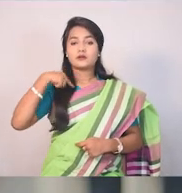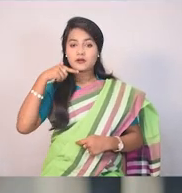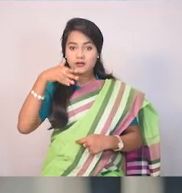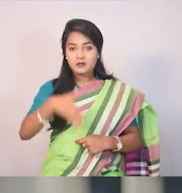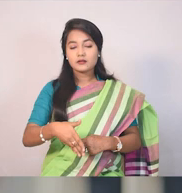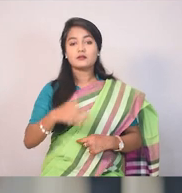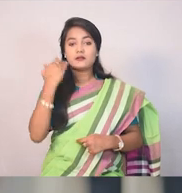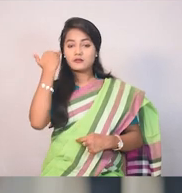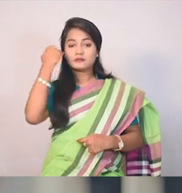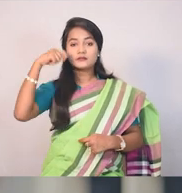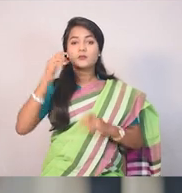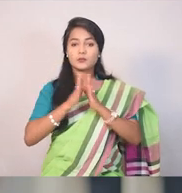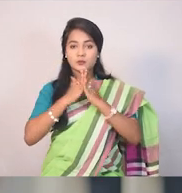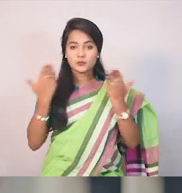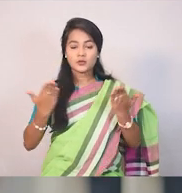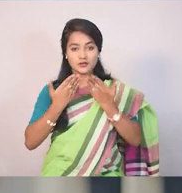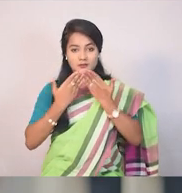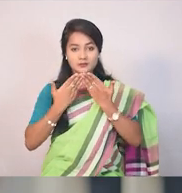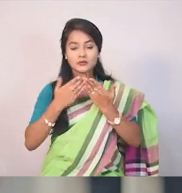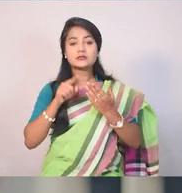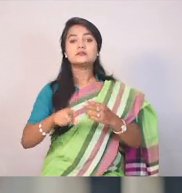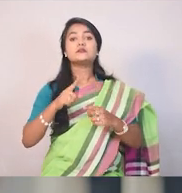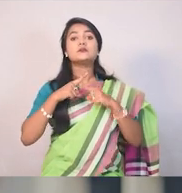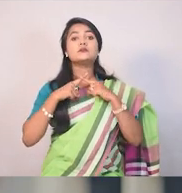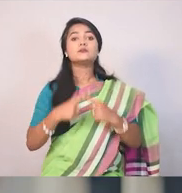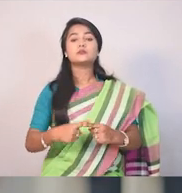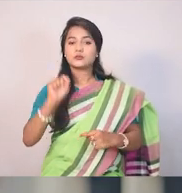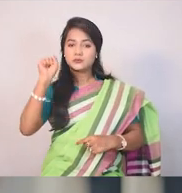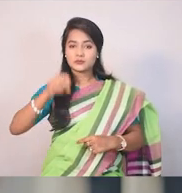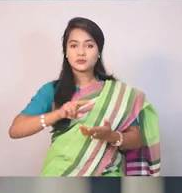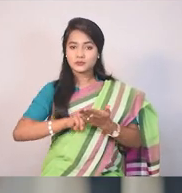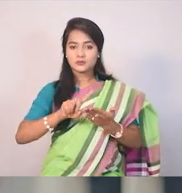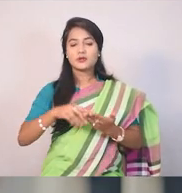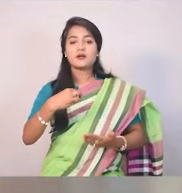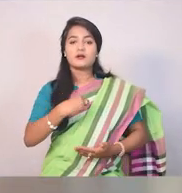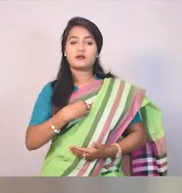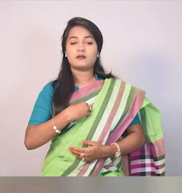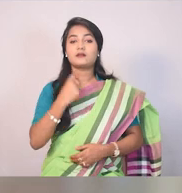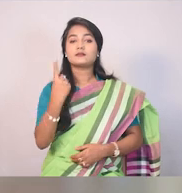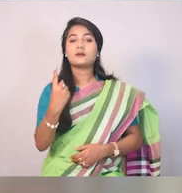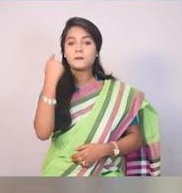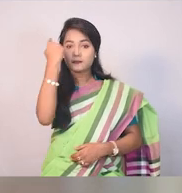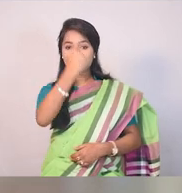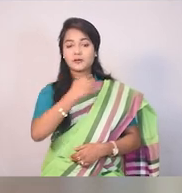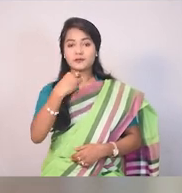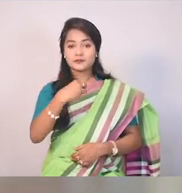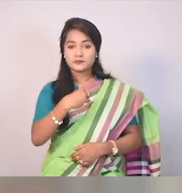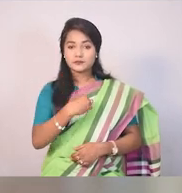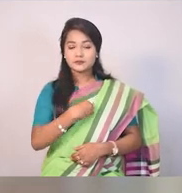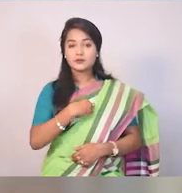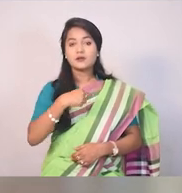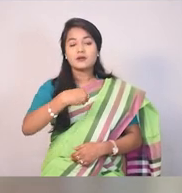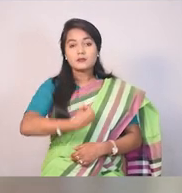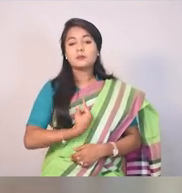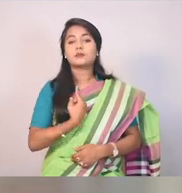কিন্তু আসলে অভিনয়ের জন্য, এখনও যদি আমরা অভিনয় শাস্ত্র পড়ি, যে অভিনয়ের জন্য আসলে মূল যেই দরকার সেটা হচ্ছে আত্মা, একটা